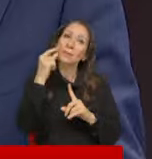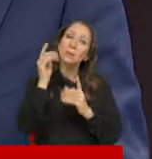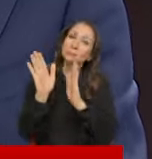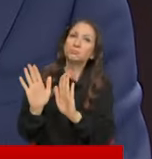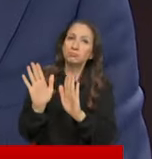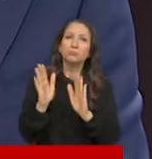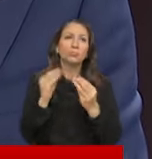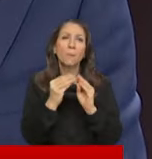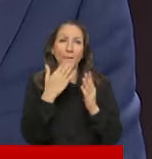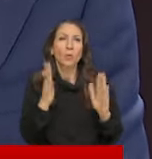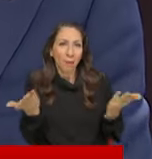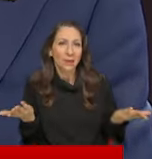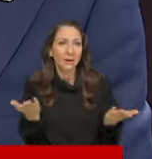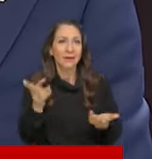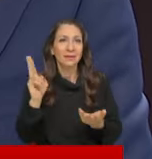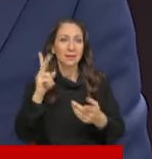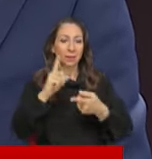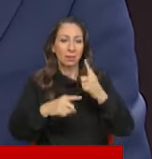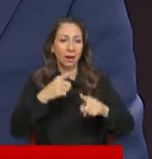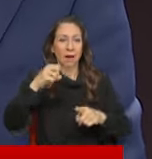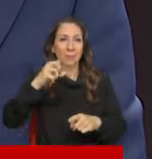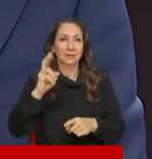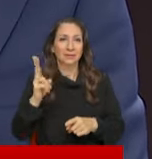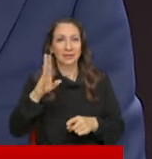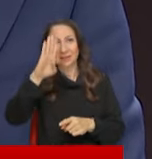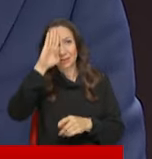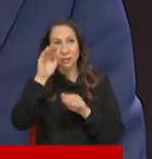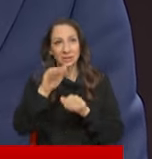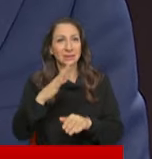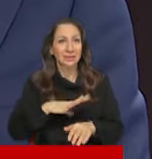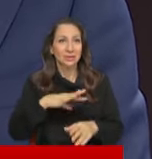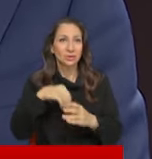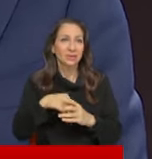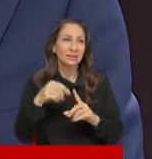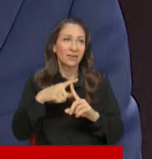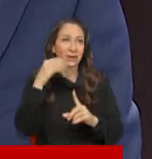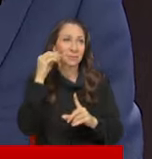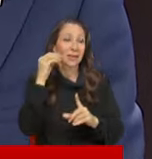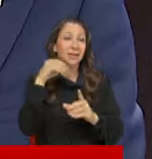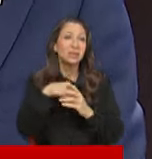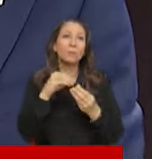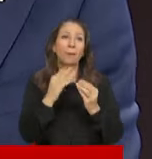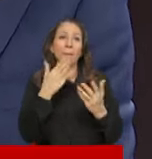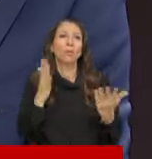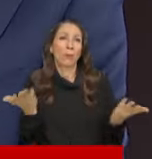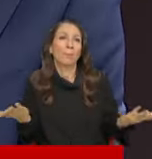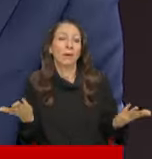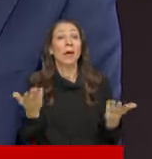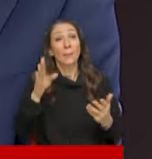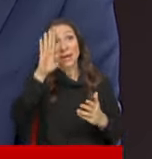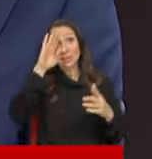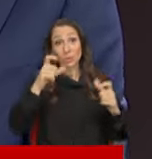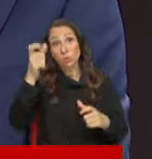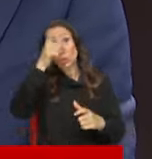açısından Tabii sıkıntı olmayacaktır çünkü kendi siyasi partisinin adayına istanbul' istedikleri için Tevfik Bey için bir sorun teşkil etmez ama İstanbul